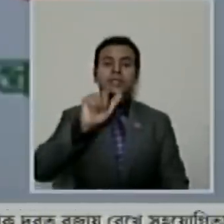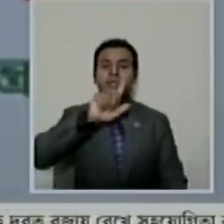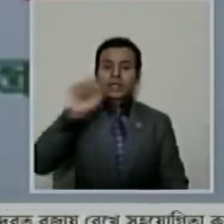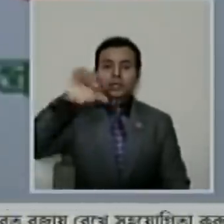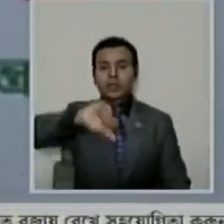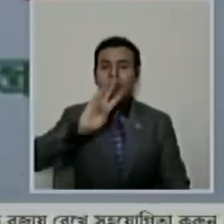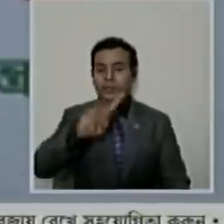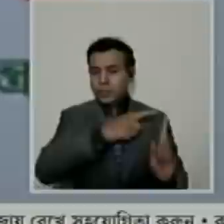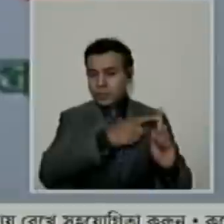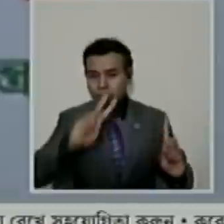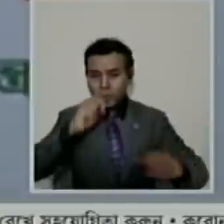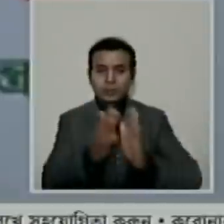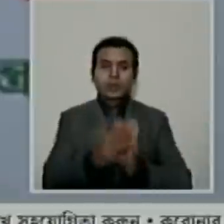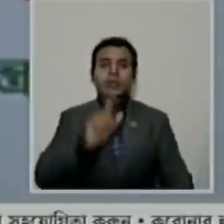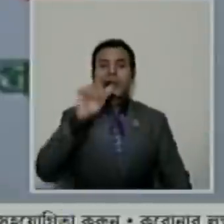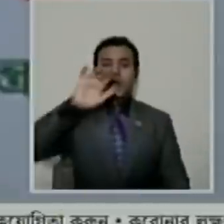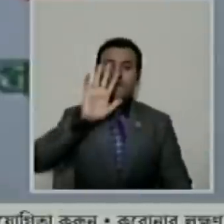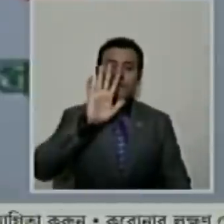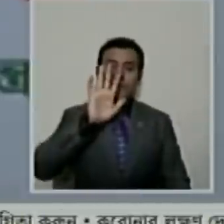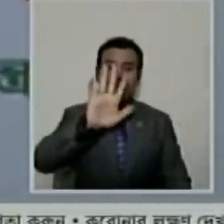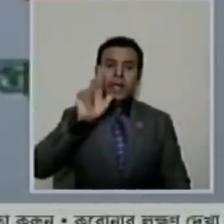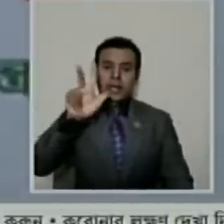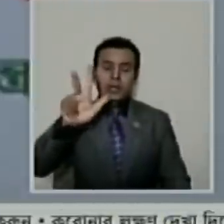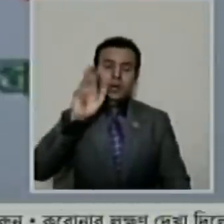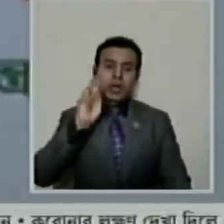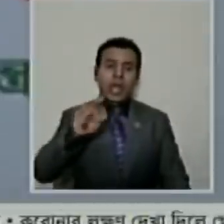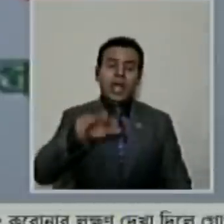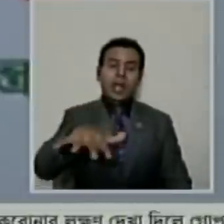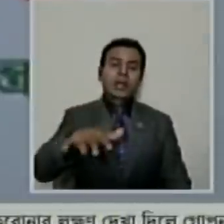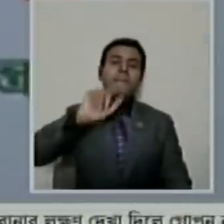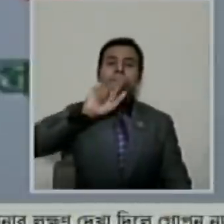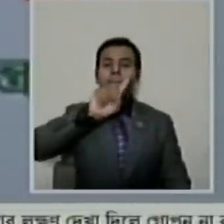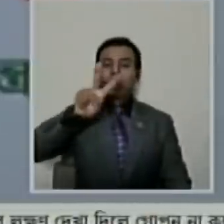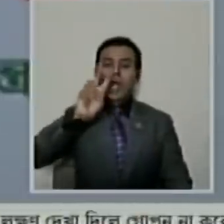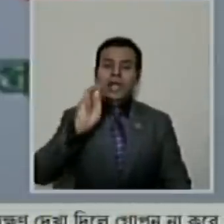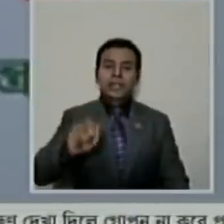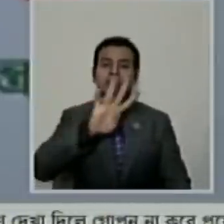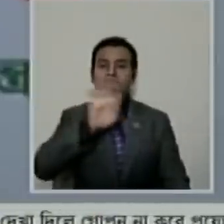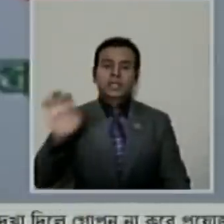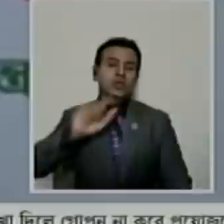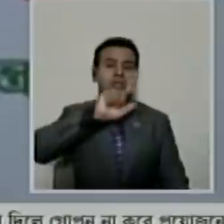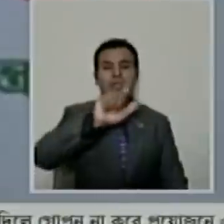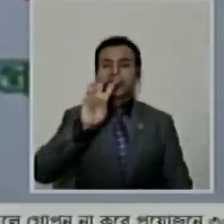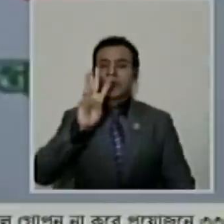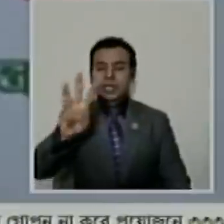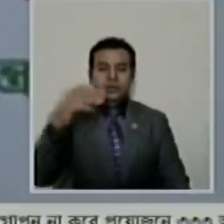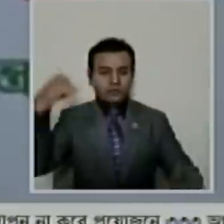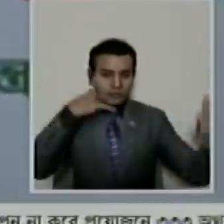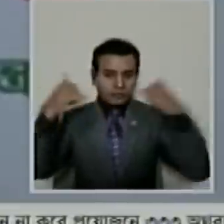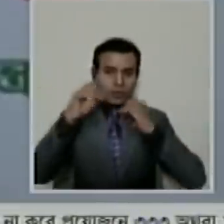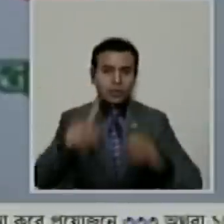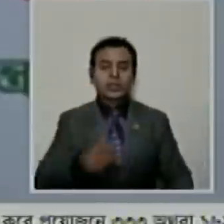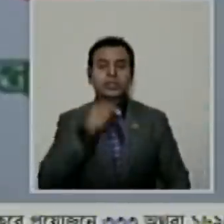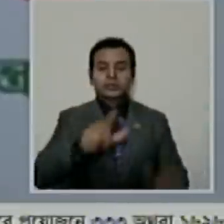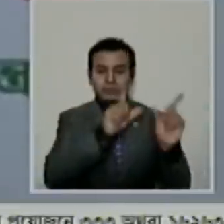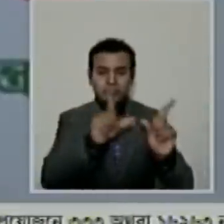58,12,473টি। আমাদের অনলাইন প্ল্যাটফর্ম মুক্তপাঠে হটলাইন সেবা দেওয়ার জন্য প্রশিক্ষণপ্রাপ্ত চিকিৎসক 15,922 জন, গত